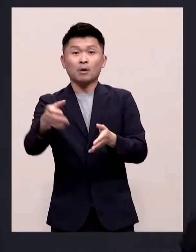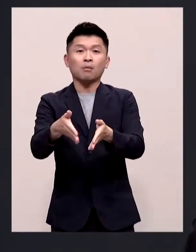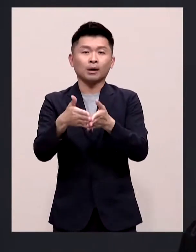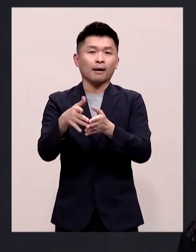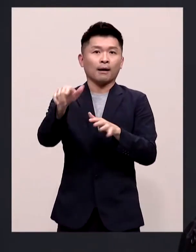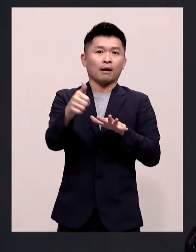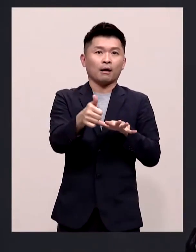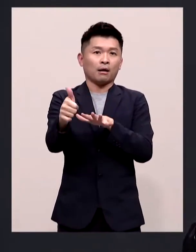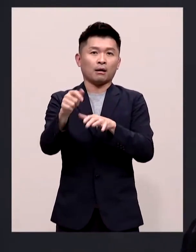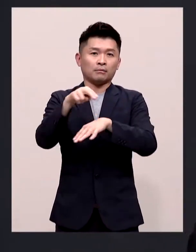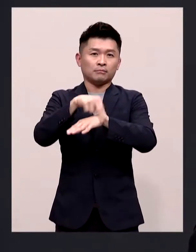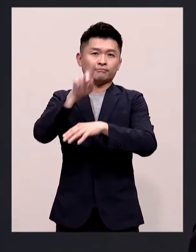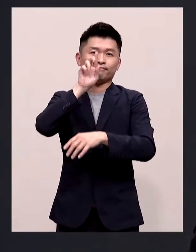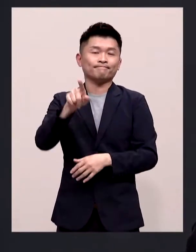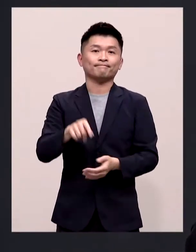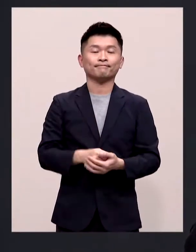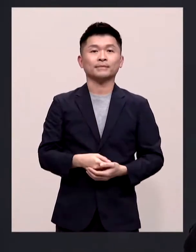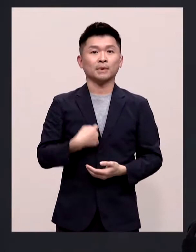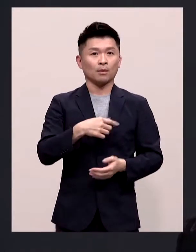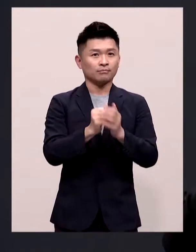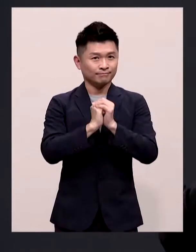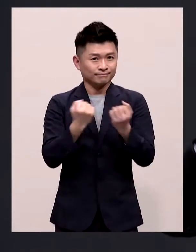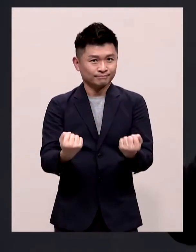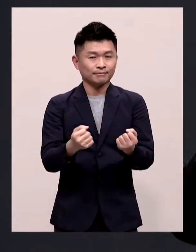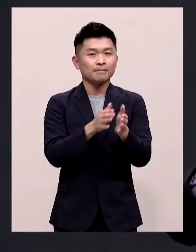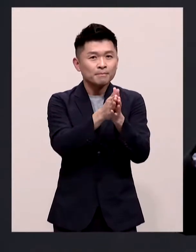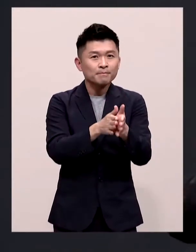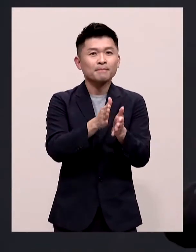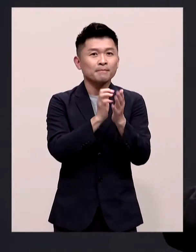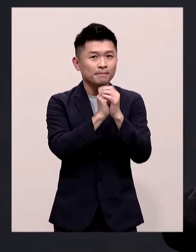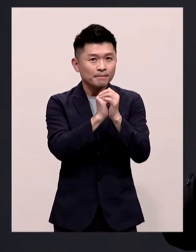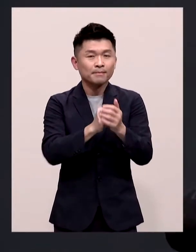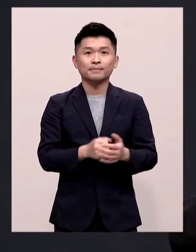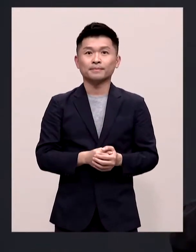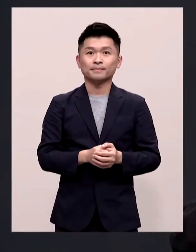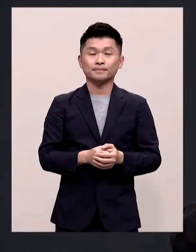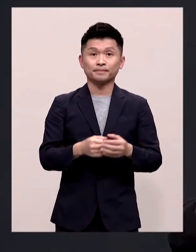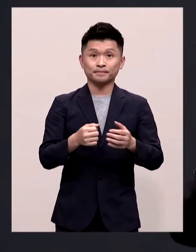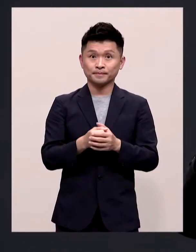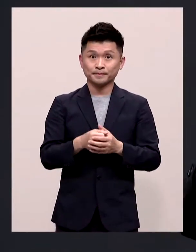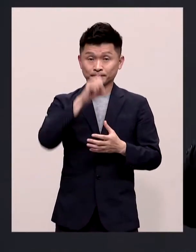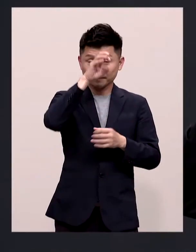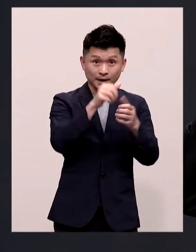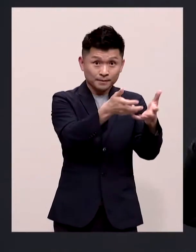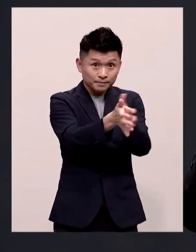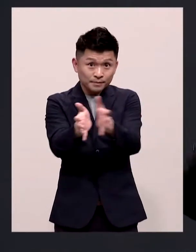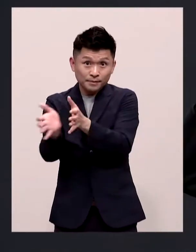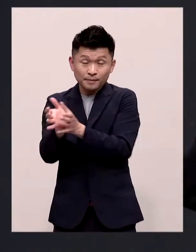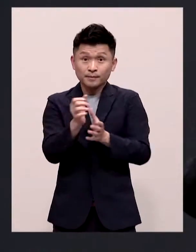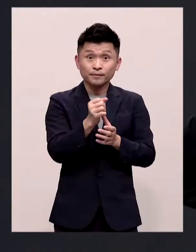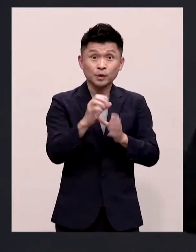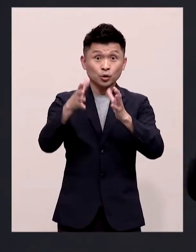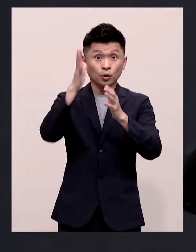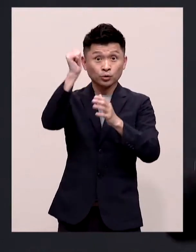領導錯誤不然我在這裡拜託大家這四黨的民眾 你的總